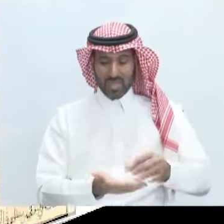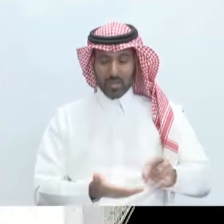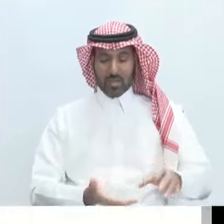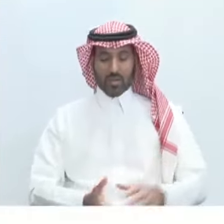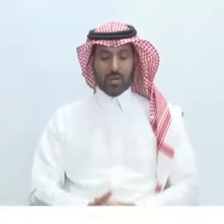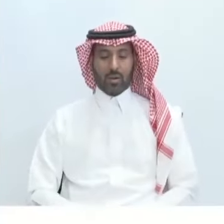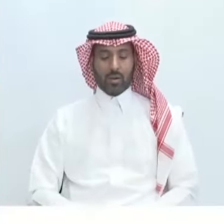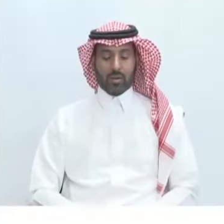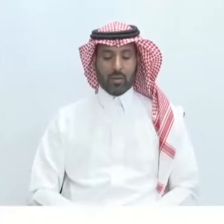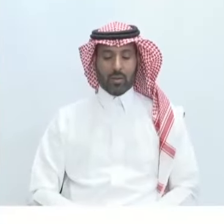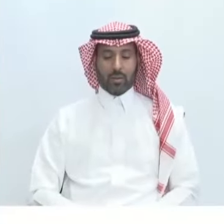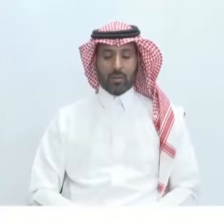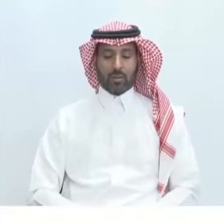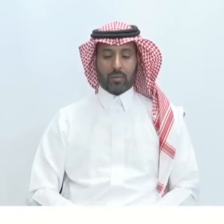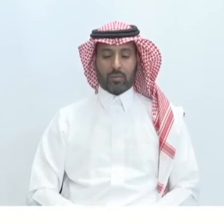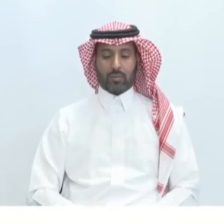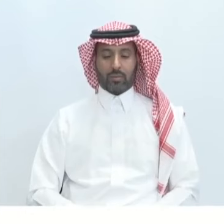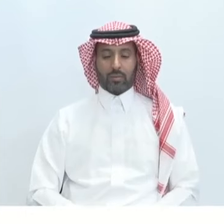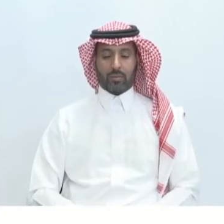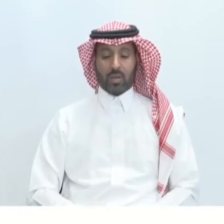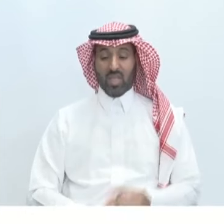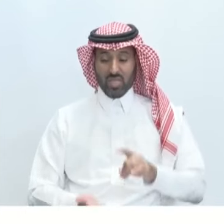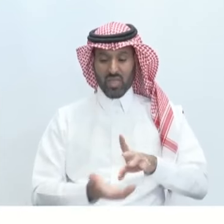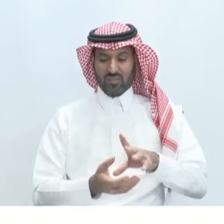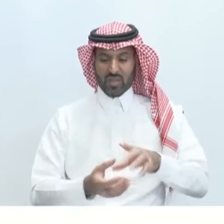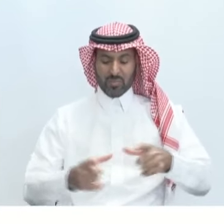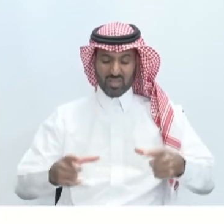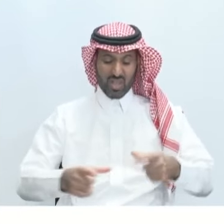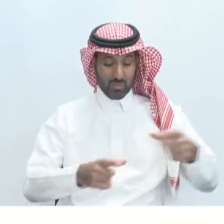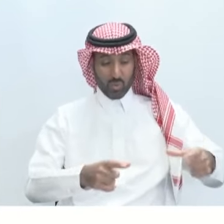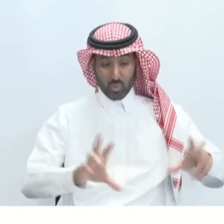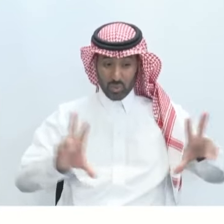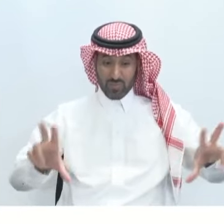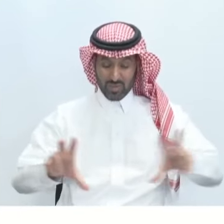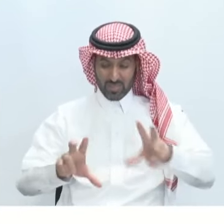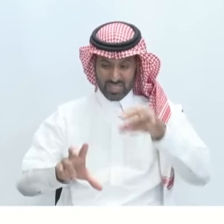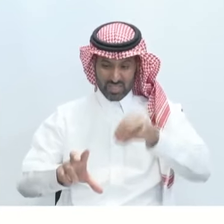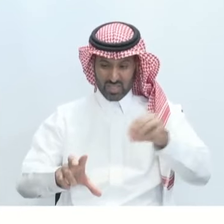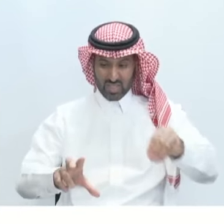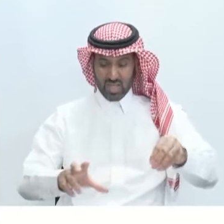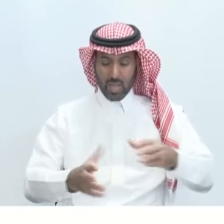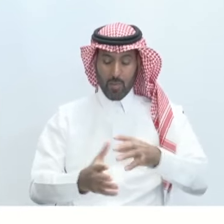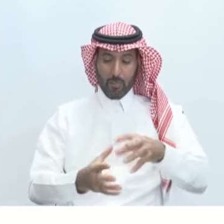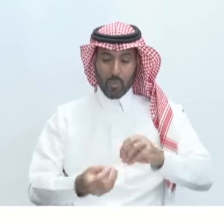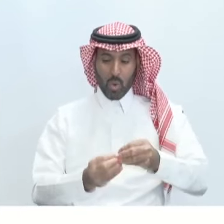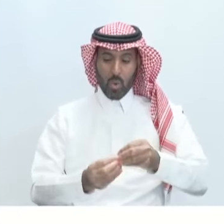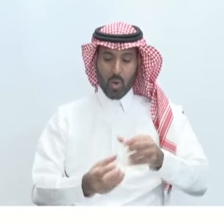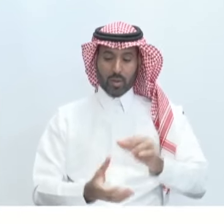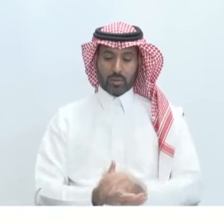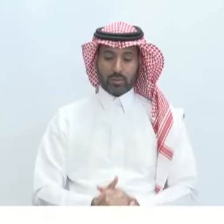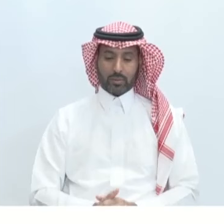الوقت نطبق عملي لازاله جميع المساحات المضافه الى المشهد ننقر على